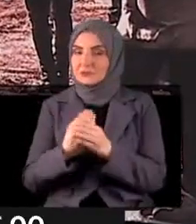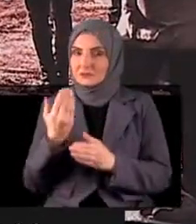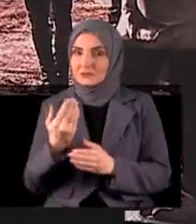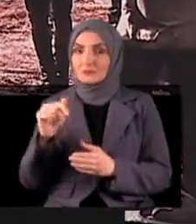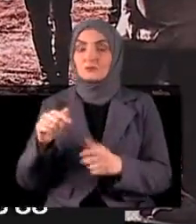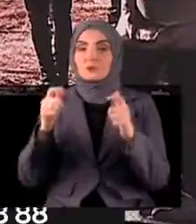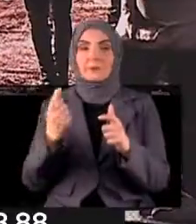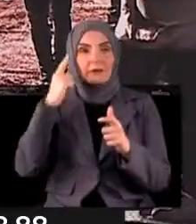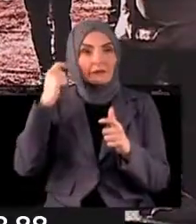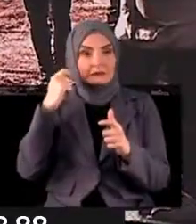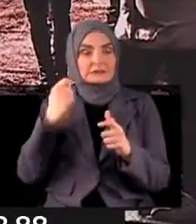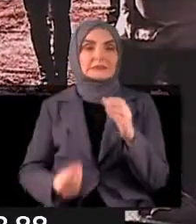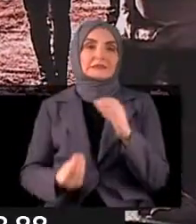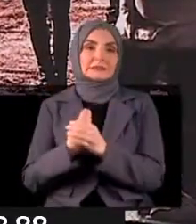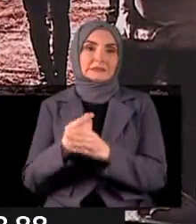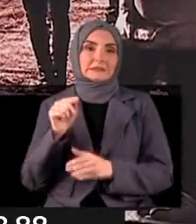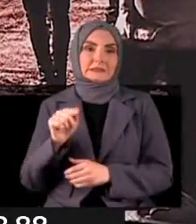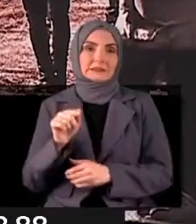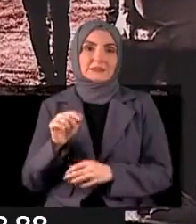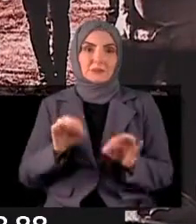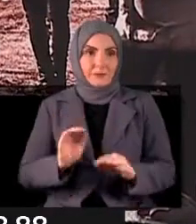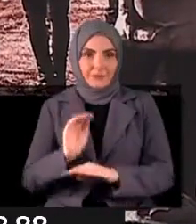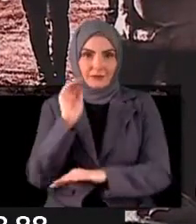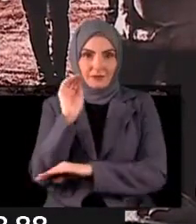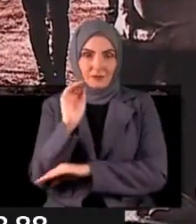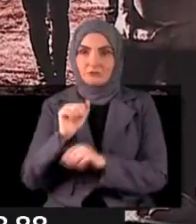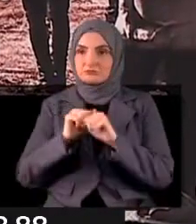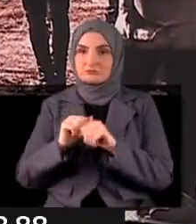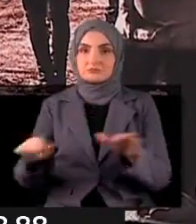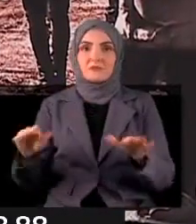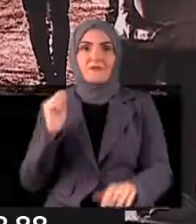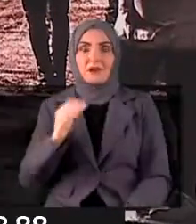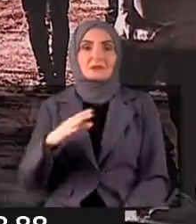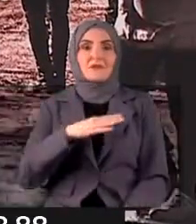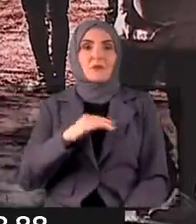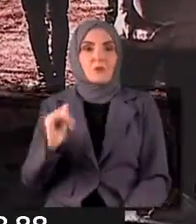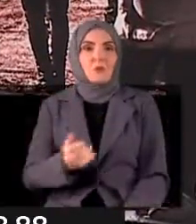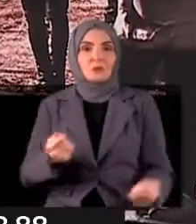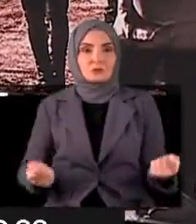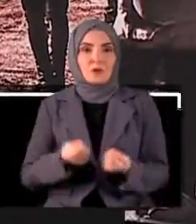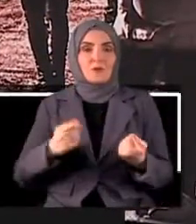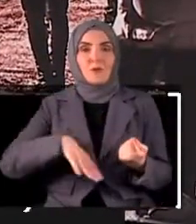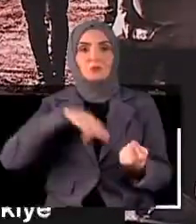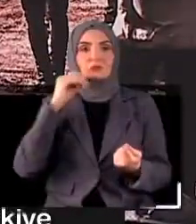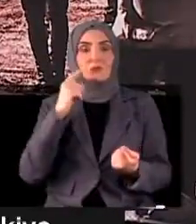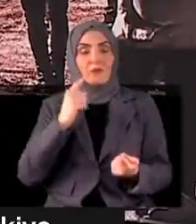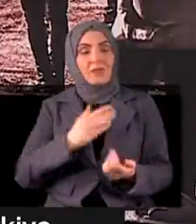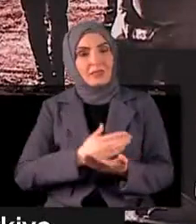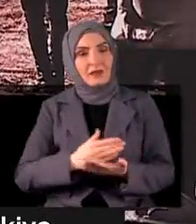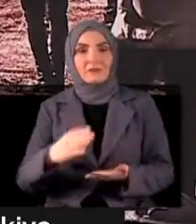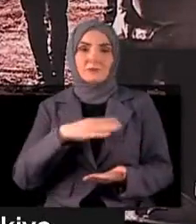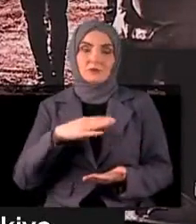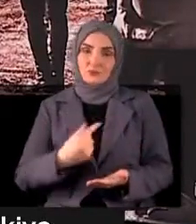doğar. Hali hazırda yaşadığımız, iliklerimize kadar işleyen seferberlik ruhunun devamı gelir. Umuyoruz. Çünkü Maraş